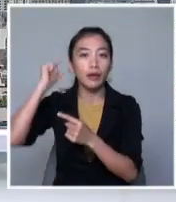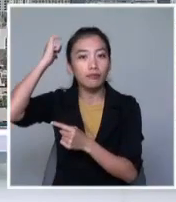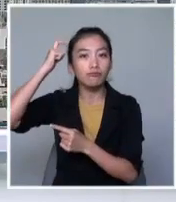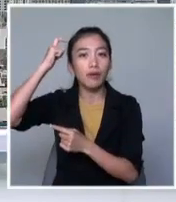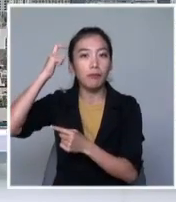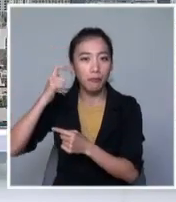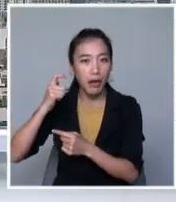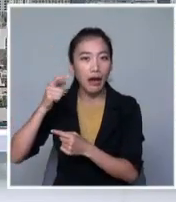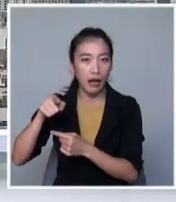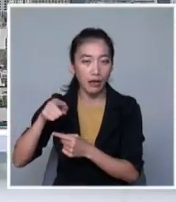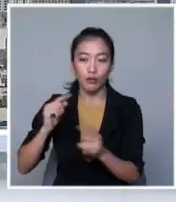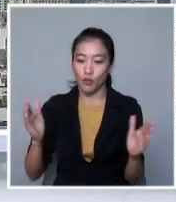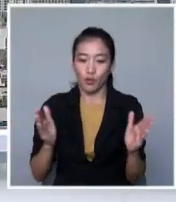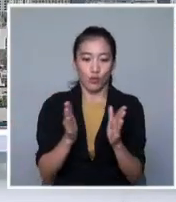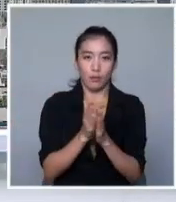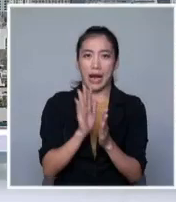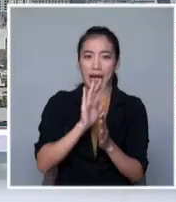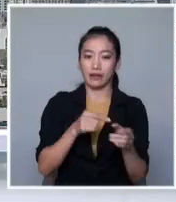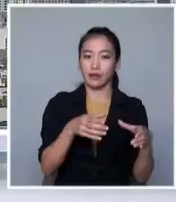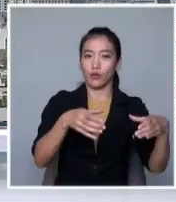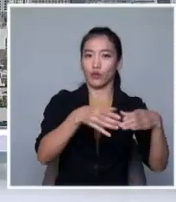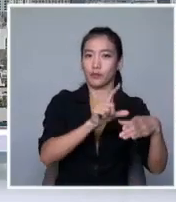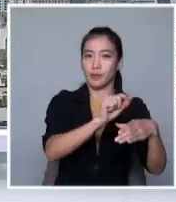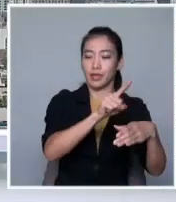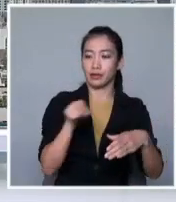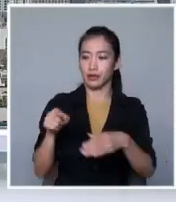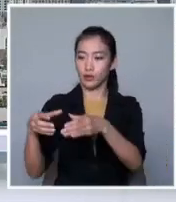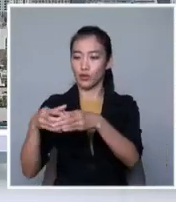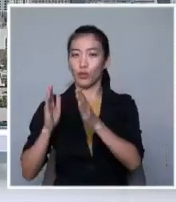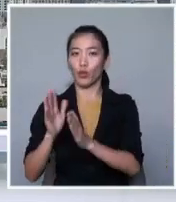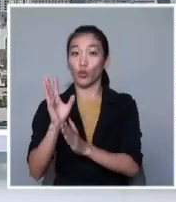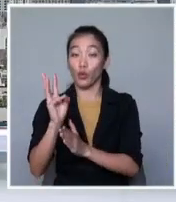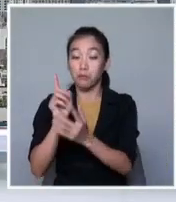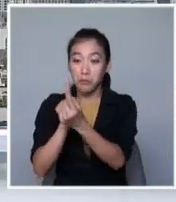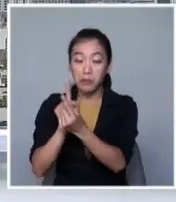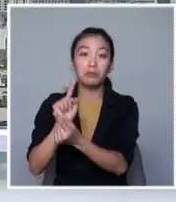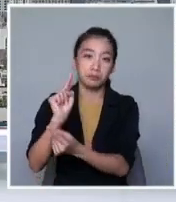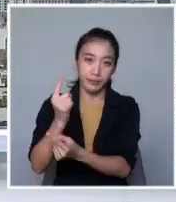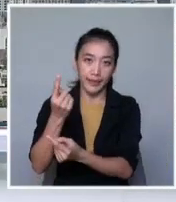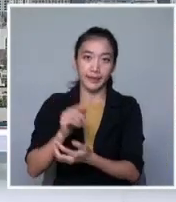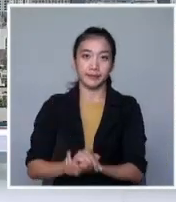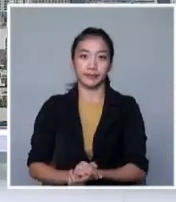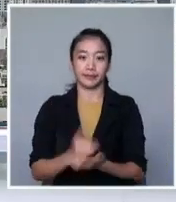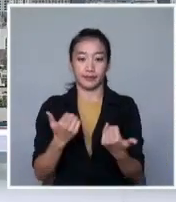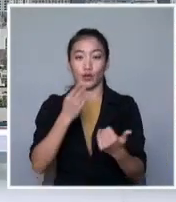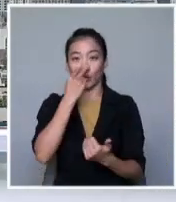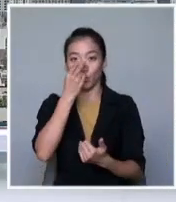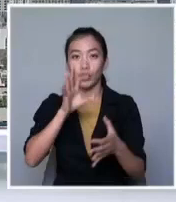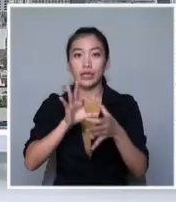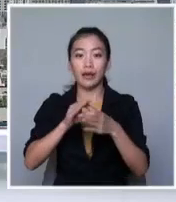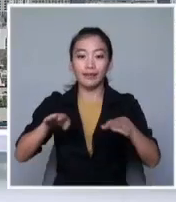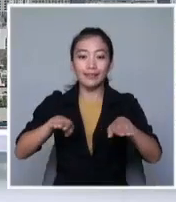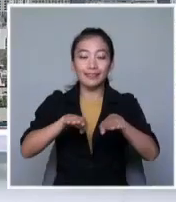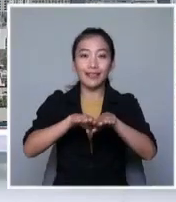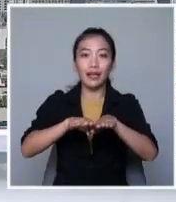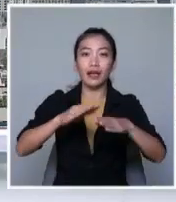นะคะก็จะรวมเป็น 2กลุ่มด้วยกันนะคะที่นี่ดูเรื่องของการคุมเข้มตามแนวชายแดนกันหน่อยนะคะในพื้นที่จังหวัดเชียงราย